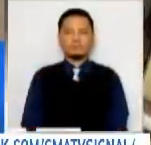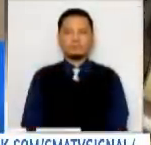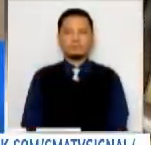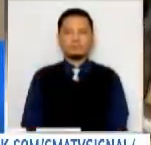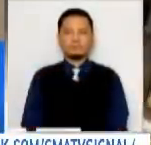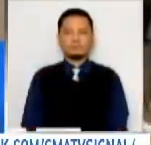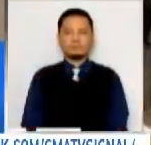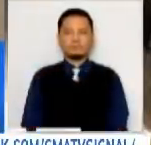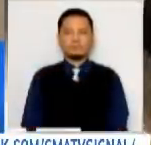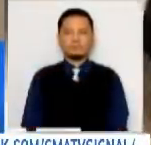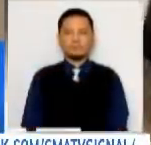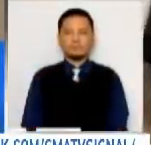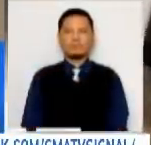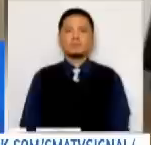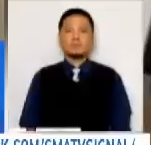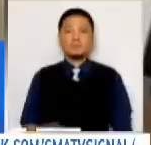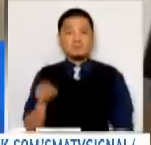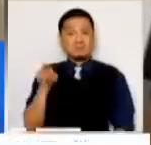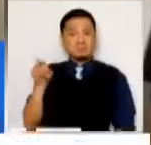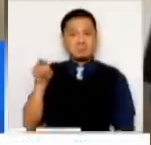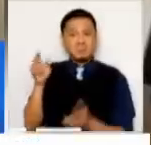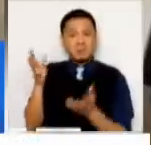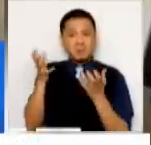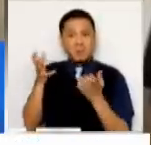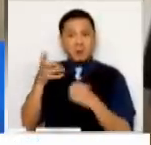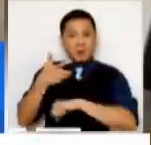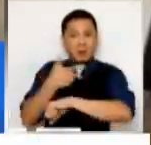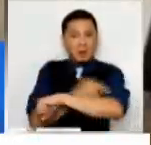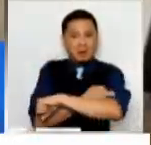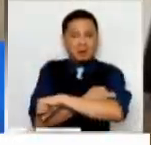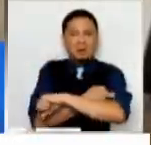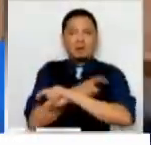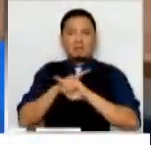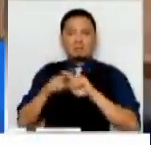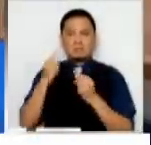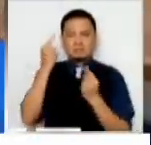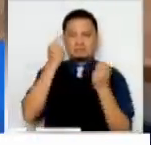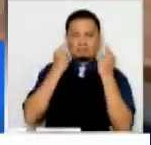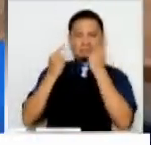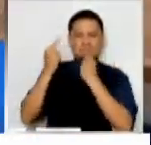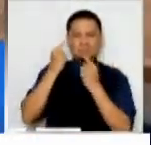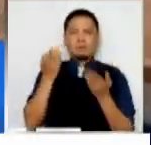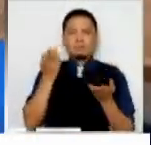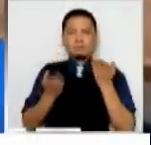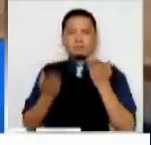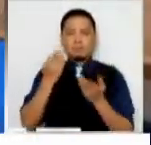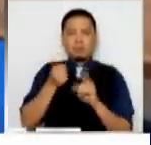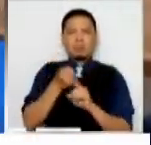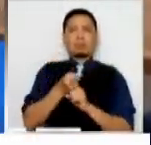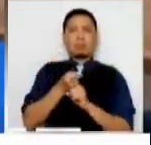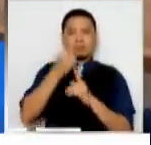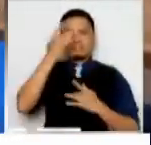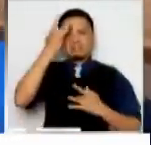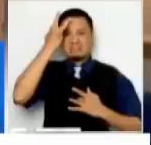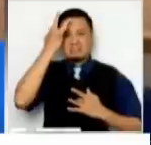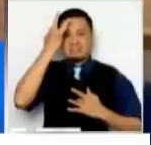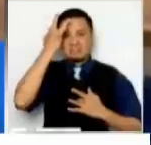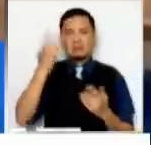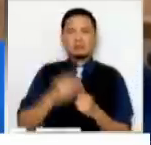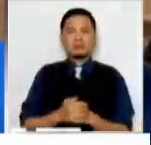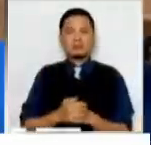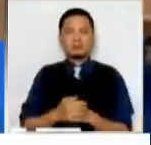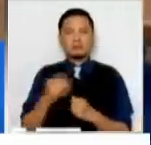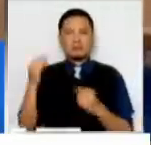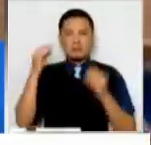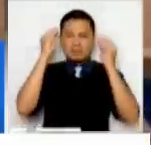Gustong magpabakuna pero nangangambang baka magka-side effects. Ito raw ang araw-araw na nagdatalo sa isip ng